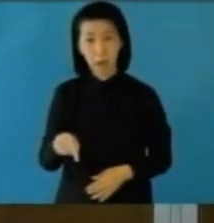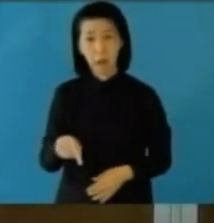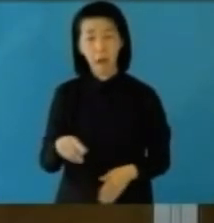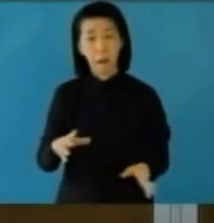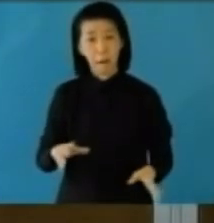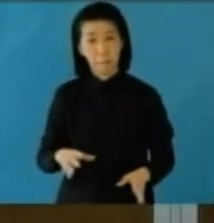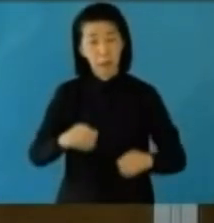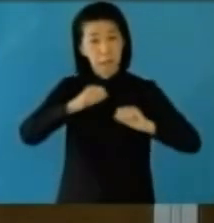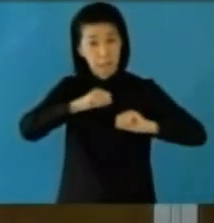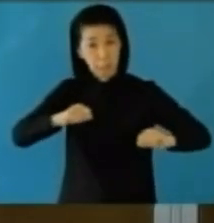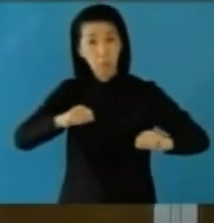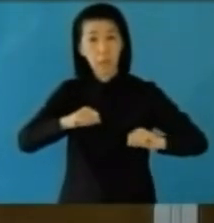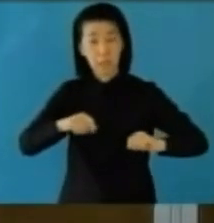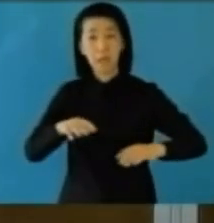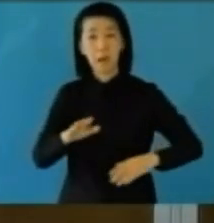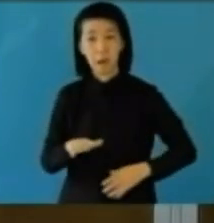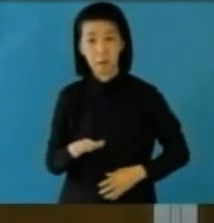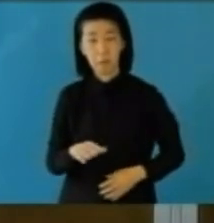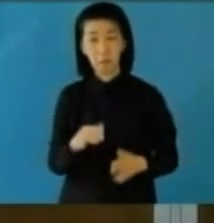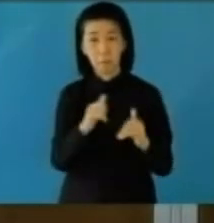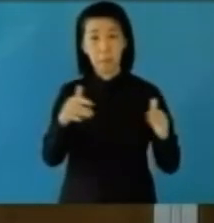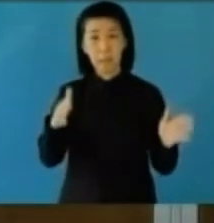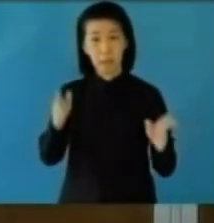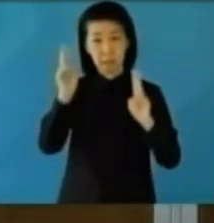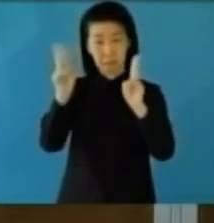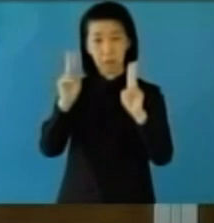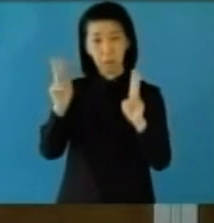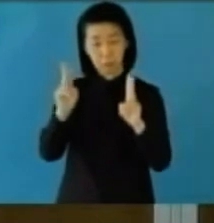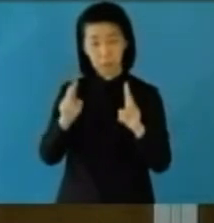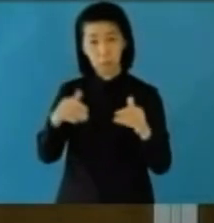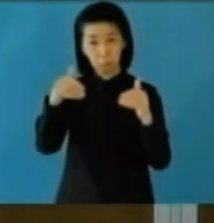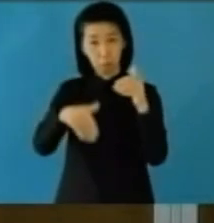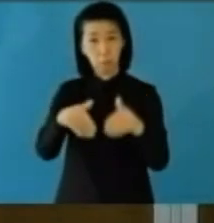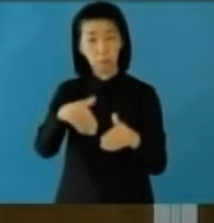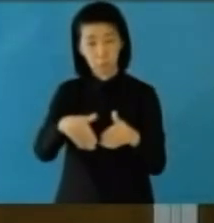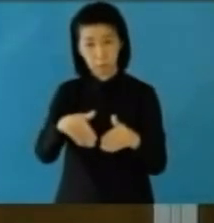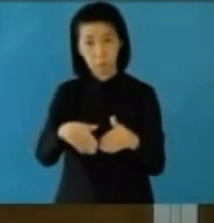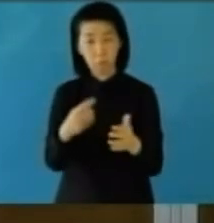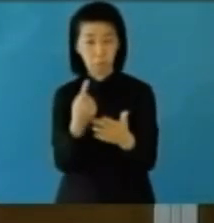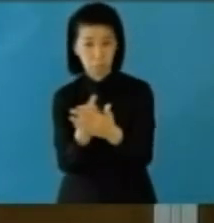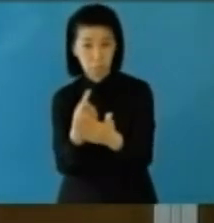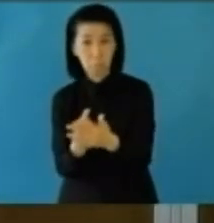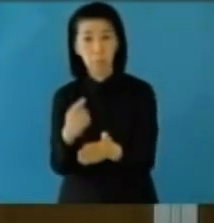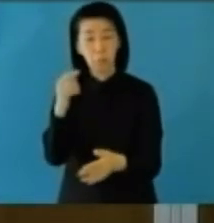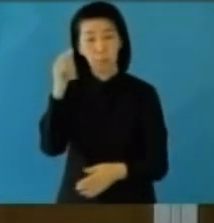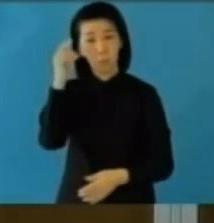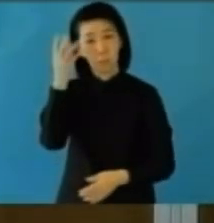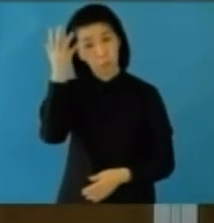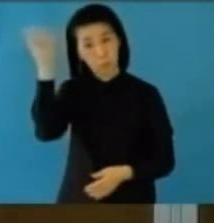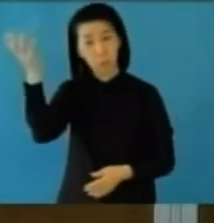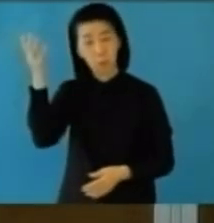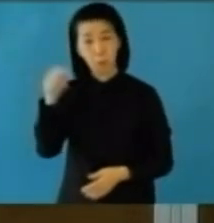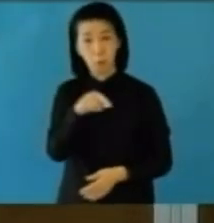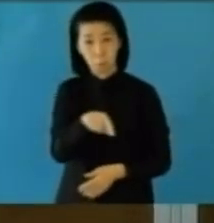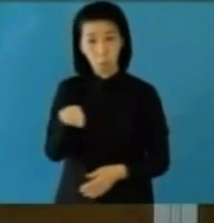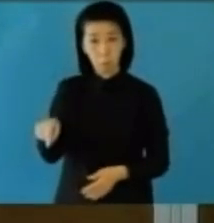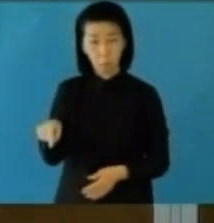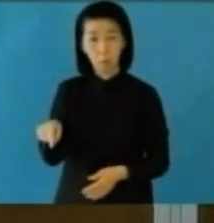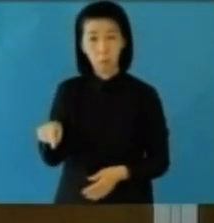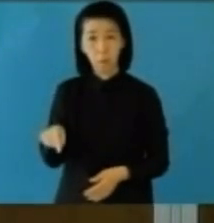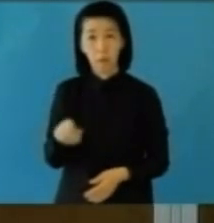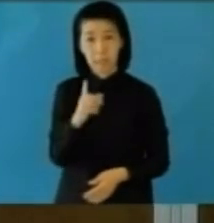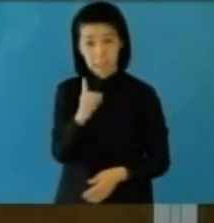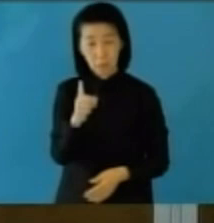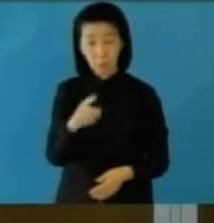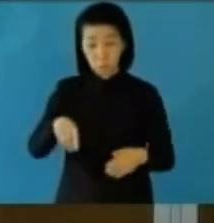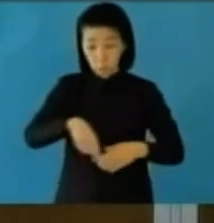積を有し、複数の民間事業者の入札参加が想定されること等を踏まえまして、両外区をそれぞれ一つの区